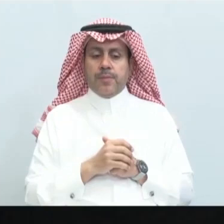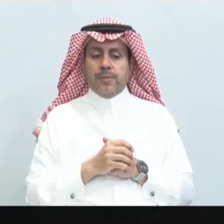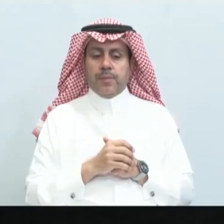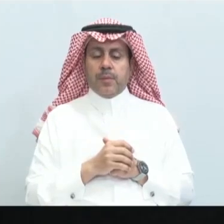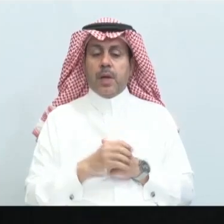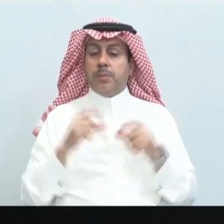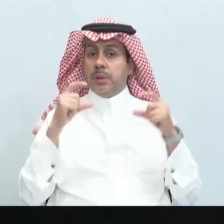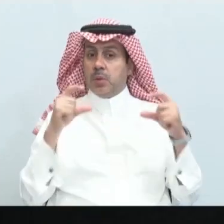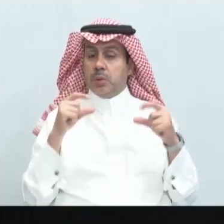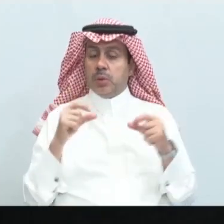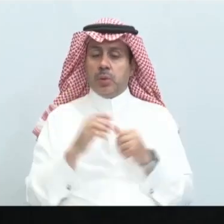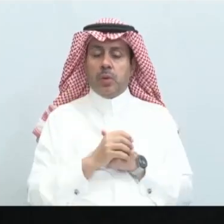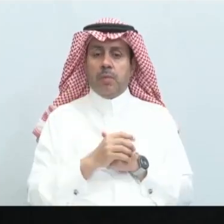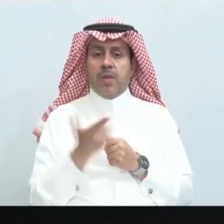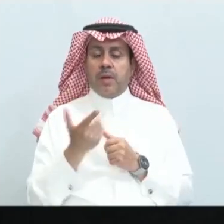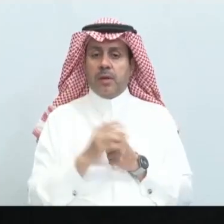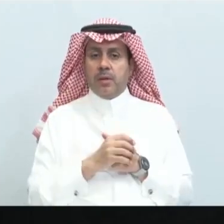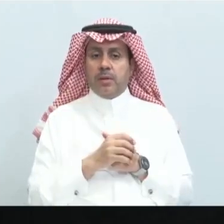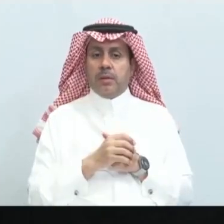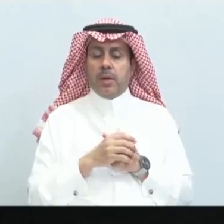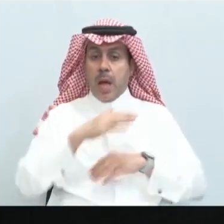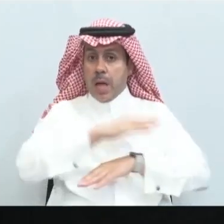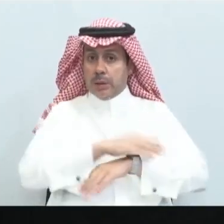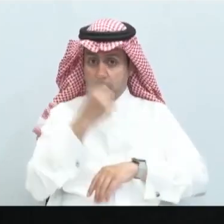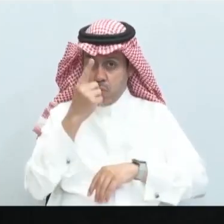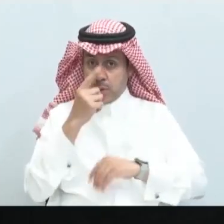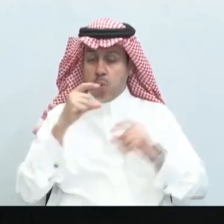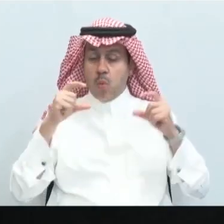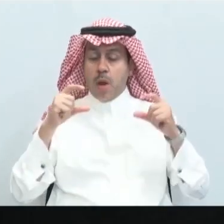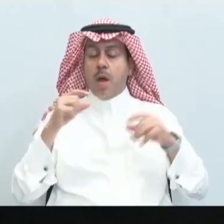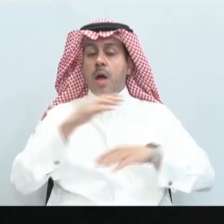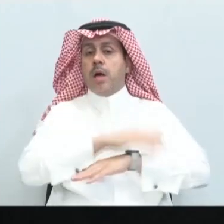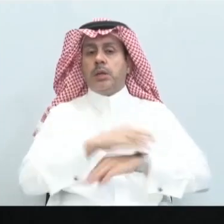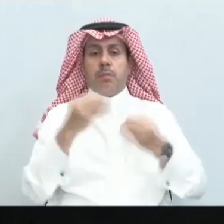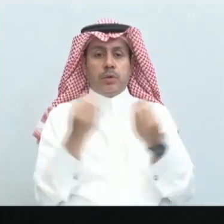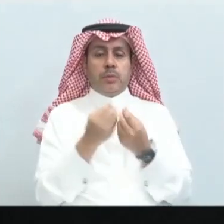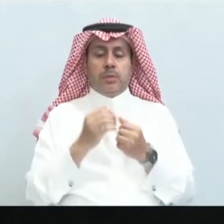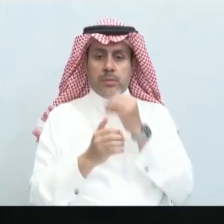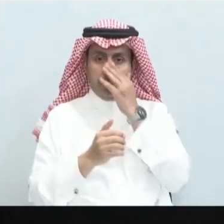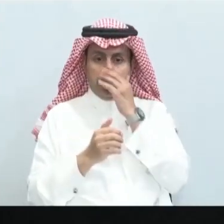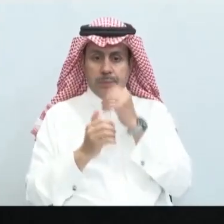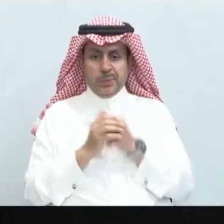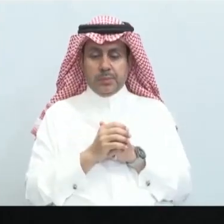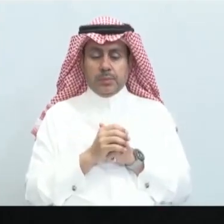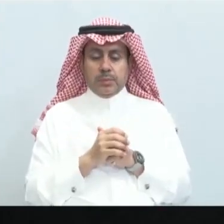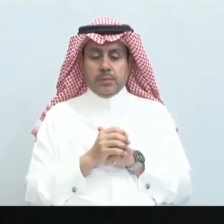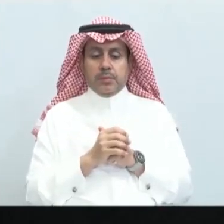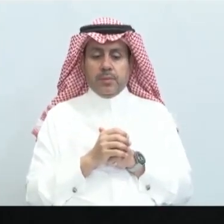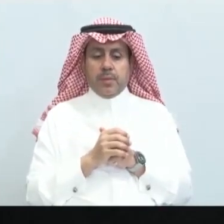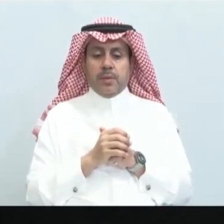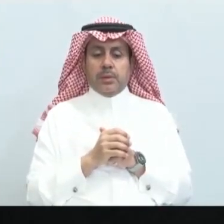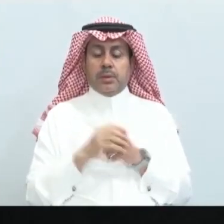تدل على عده اشياء ادب واحد ام عده اداب احسنتم اداب جمع